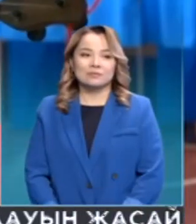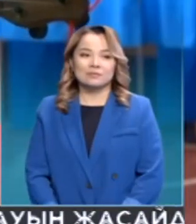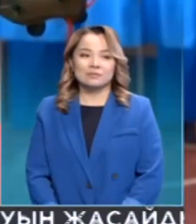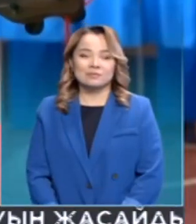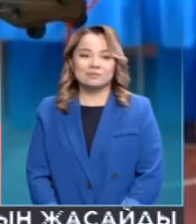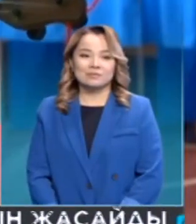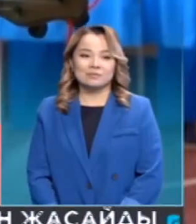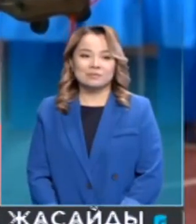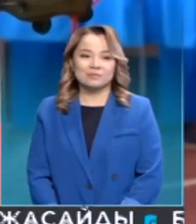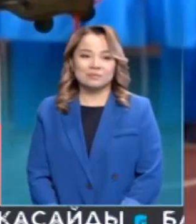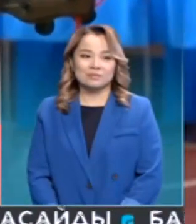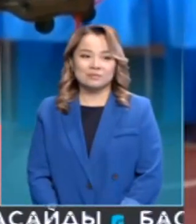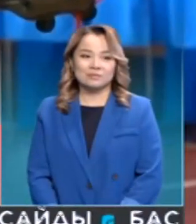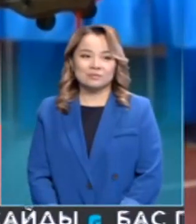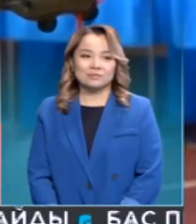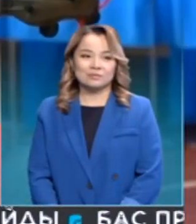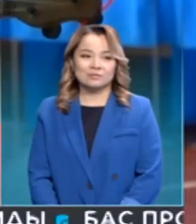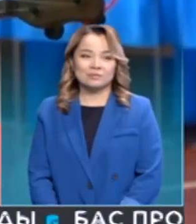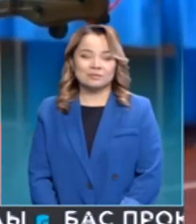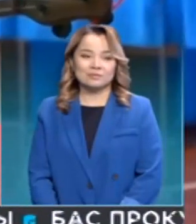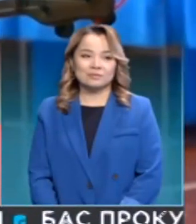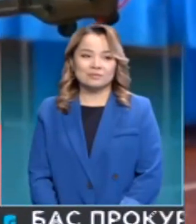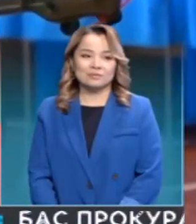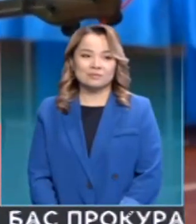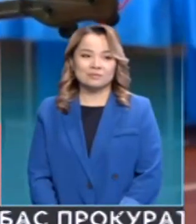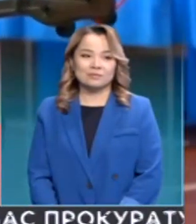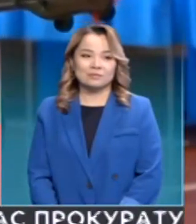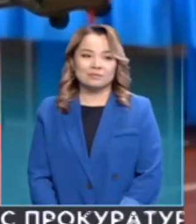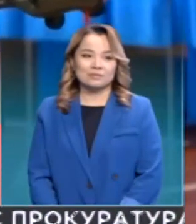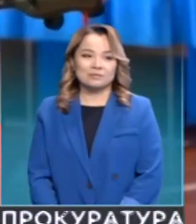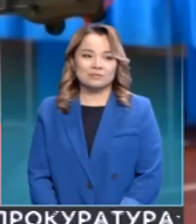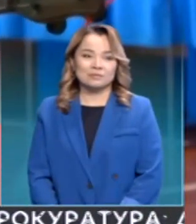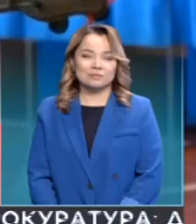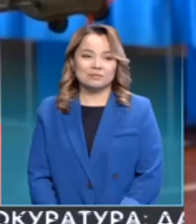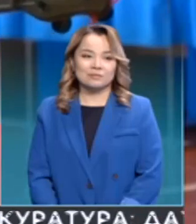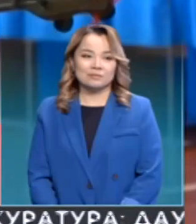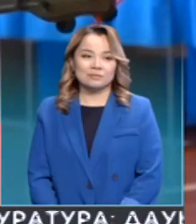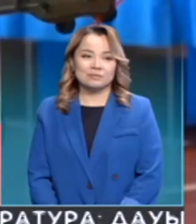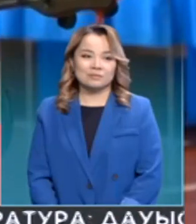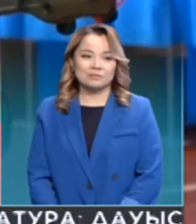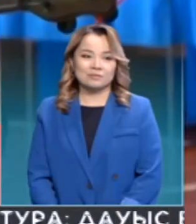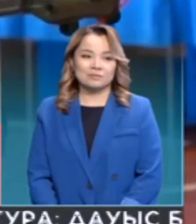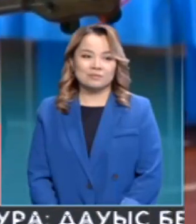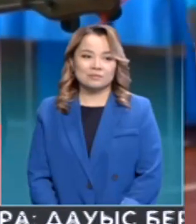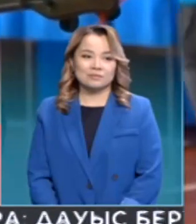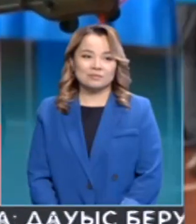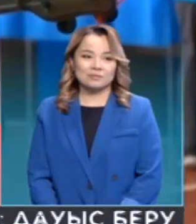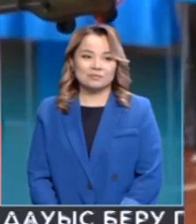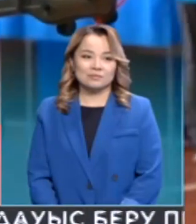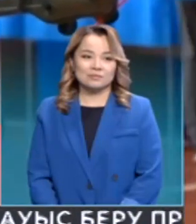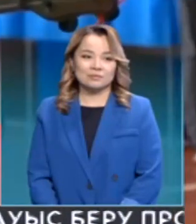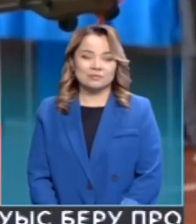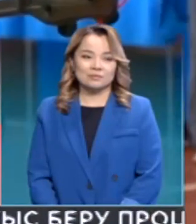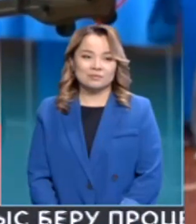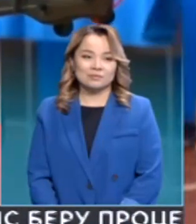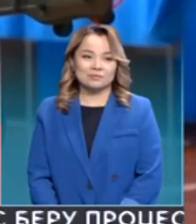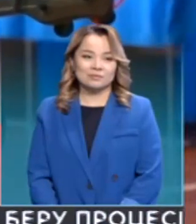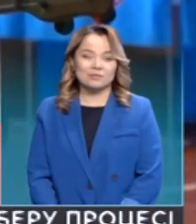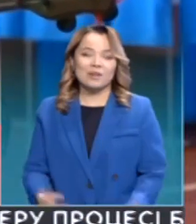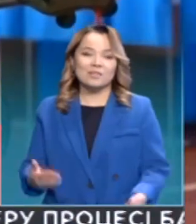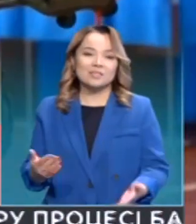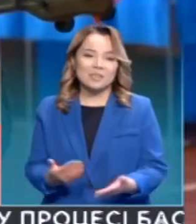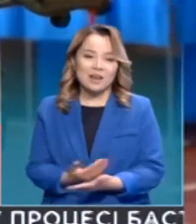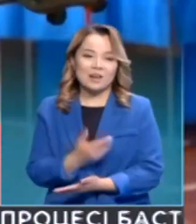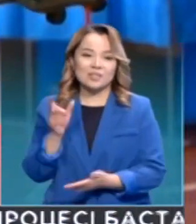барып, үміткерлер тізімімен танысыңыз. Жаңашыл депутаттар өту үшін